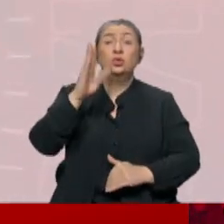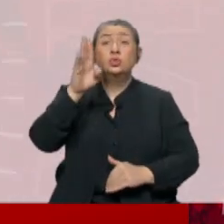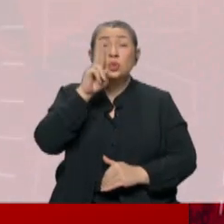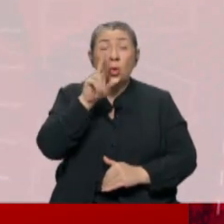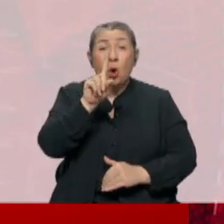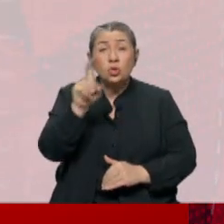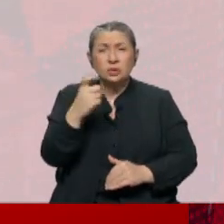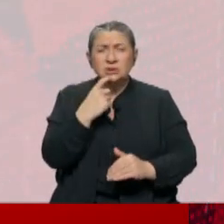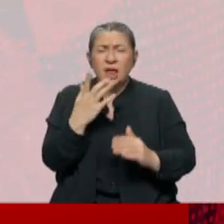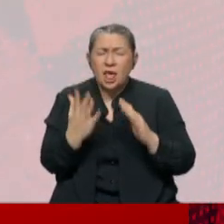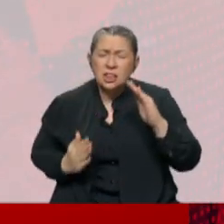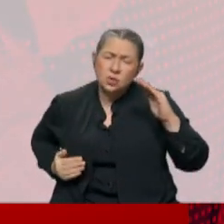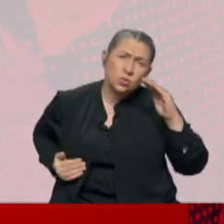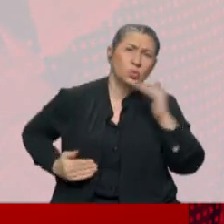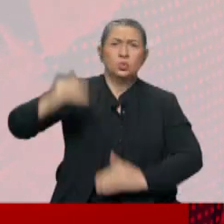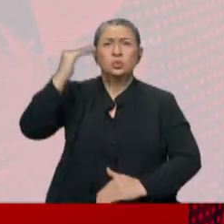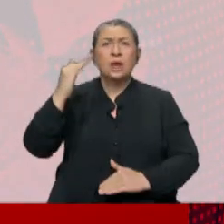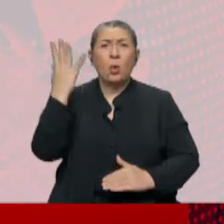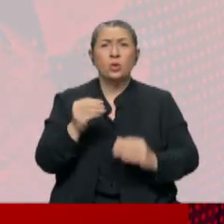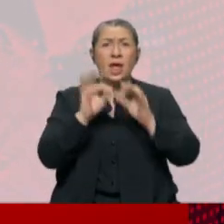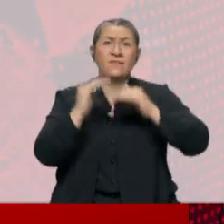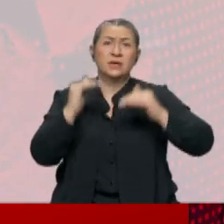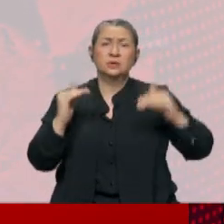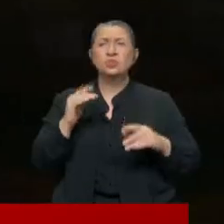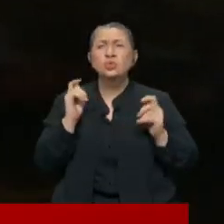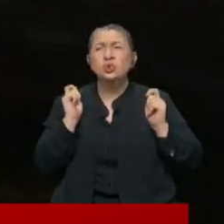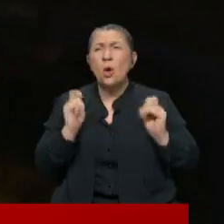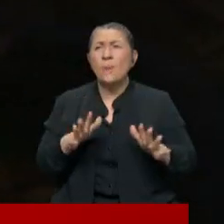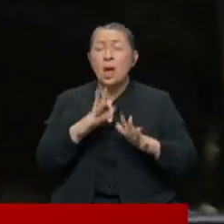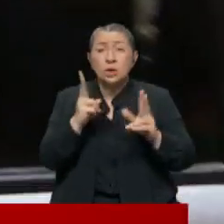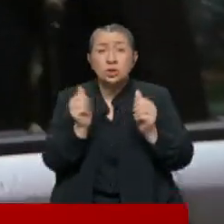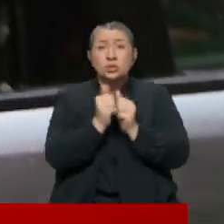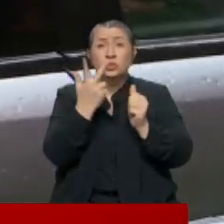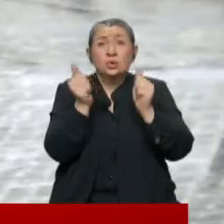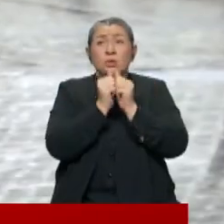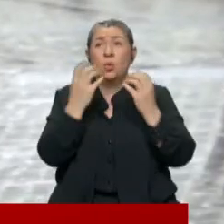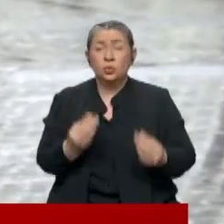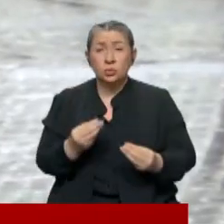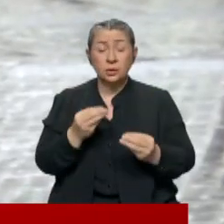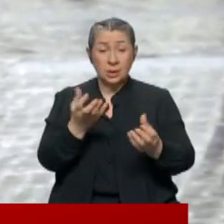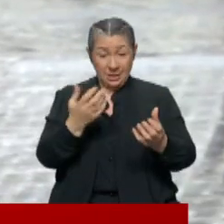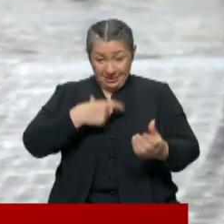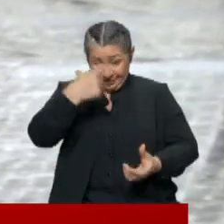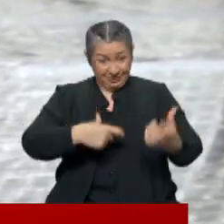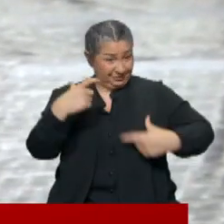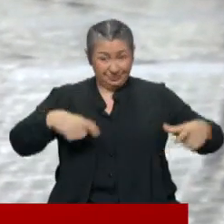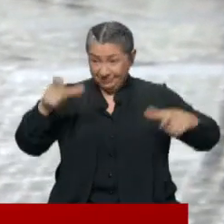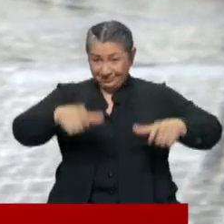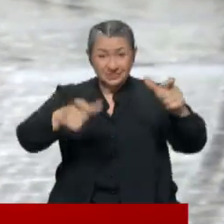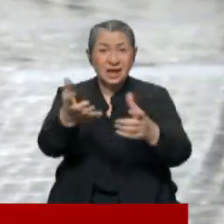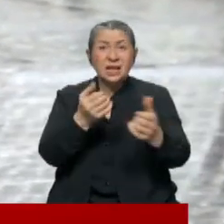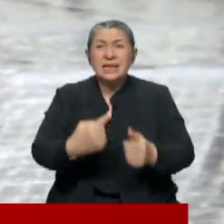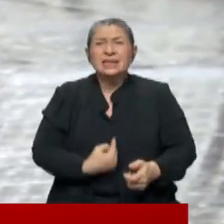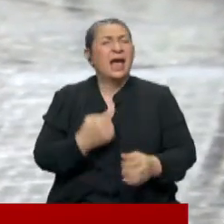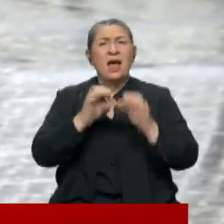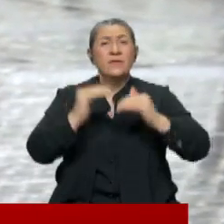Son 19 yılın en yüksek seviyesine çıktı. Çok pahalı. Her şey 2 katı, 3 katı oldu. Tüketicinin hissettiği enflasyon